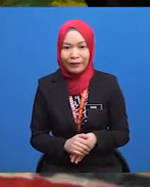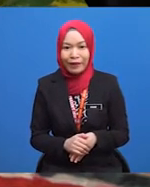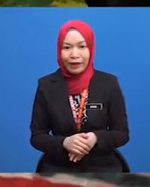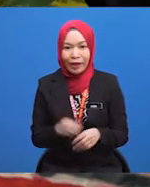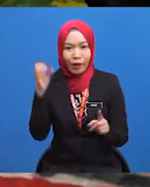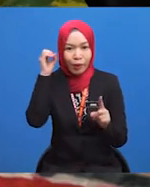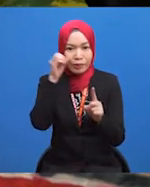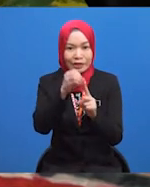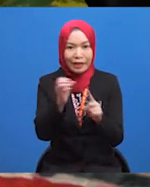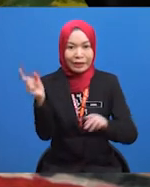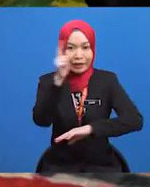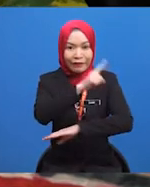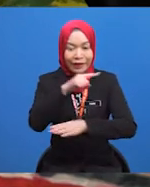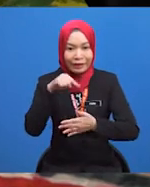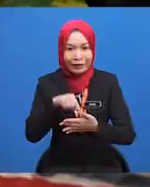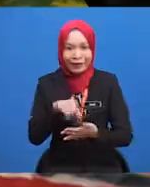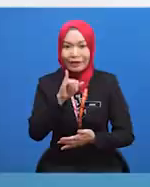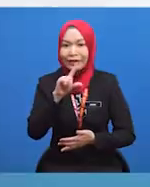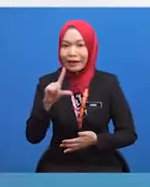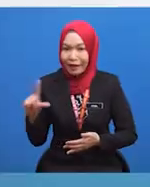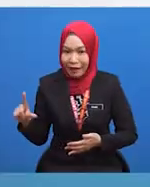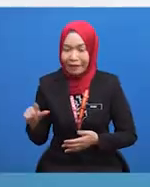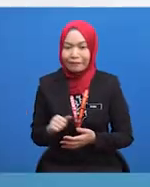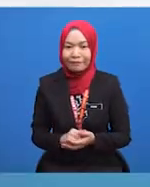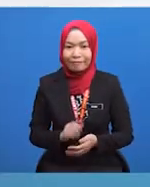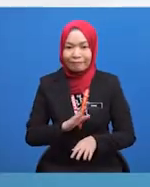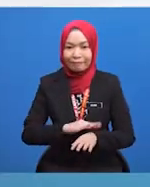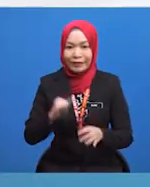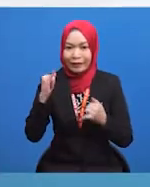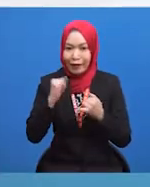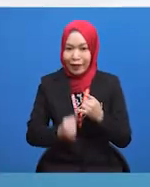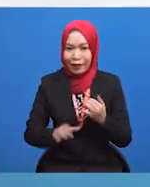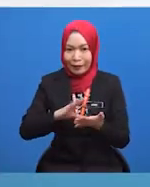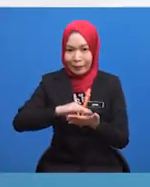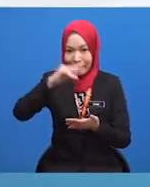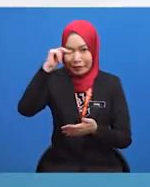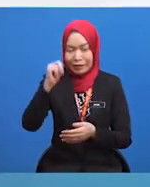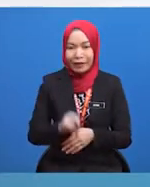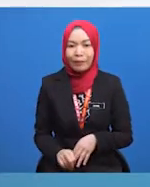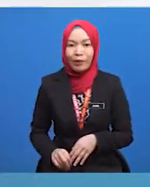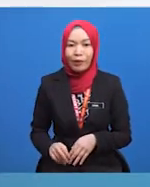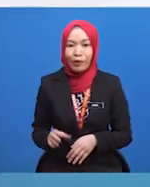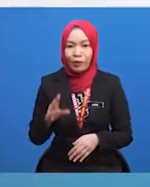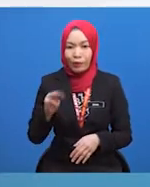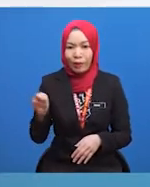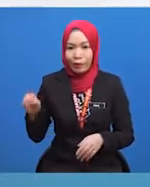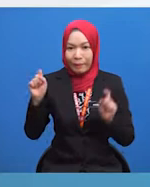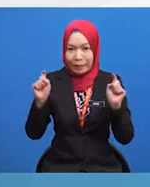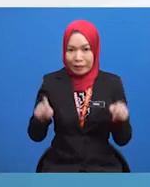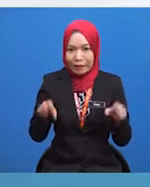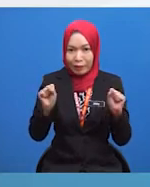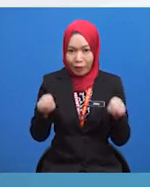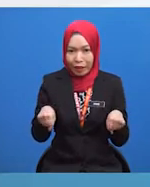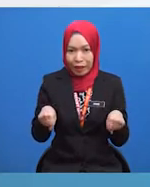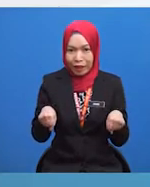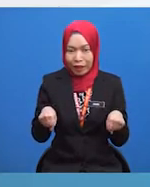Objektif pembelajaran kita pada hari ini ialah pada akhir pembelajaran, murid-murid mestilah